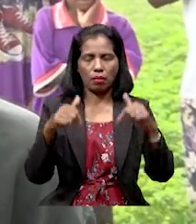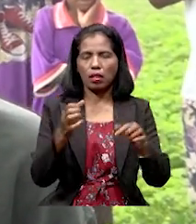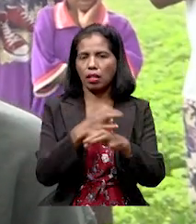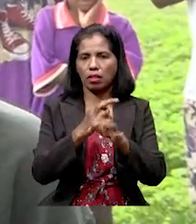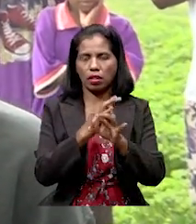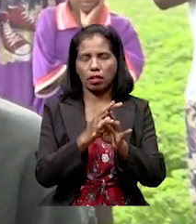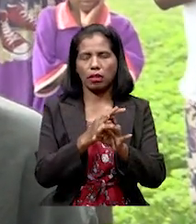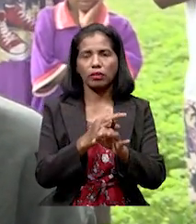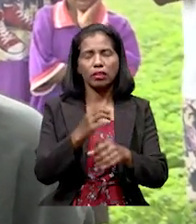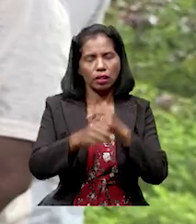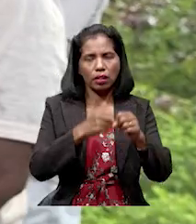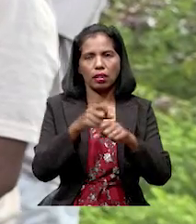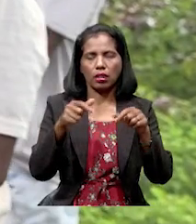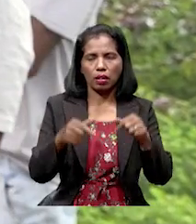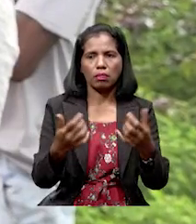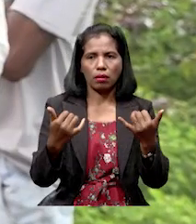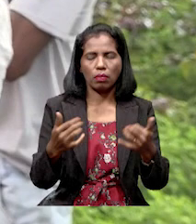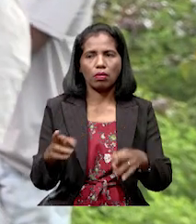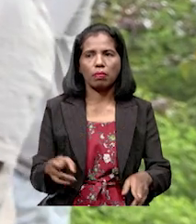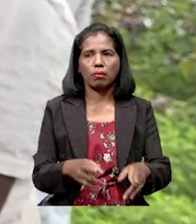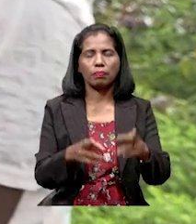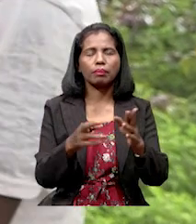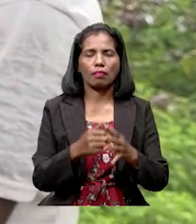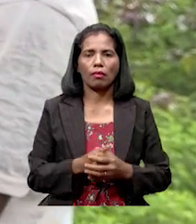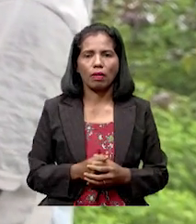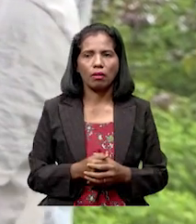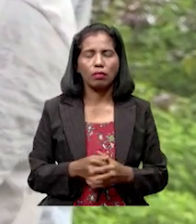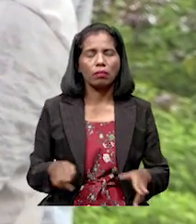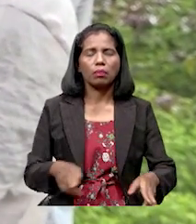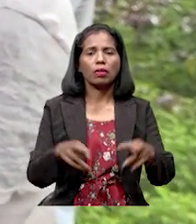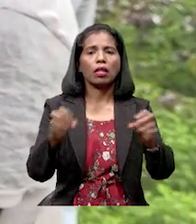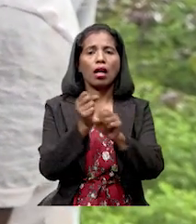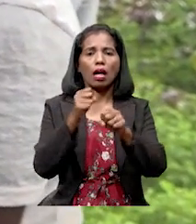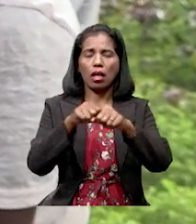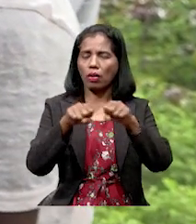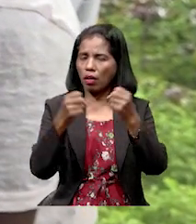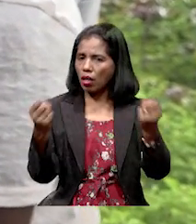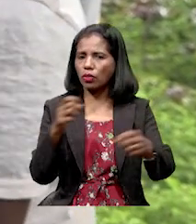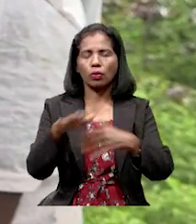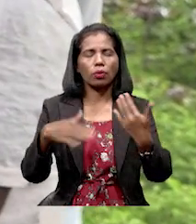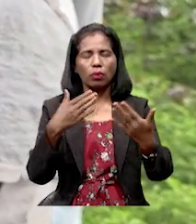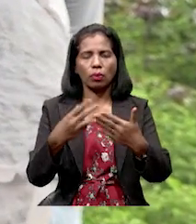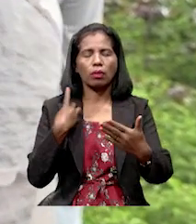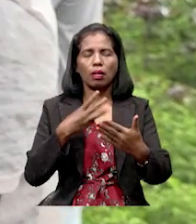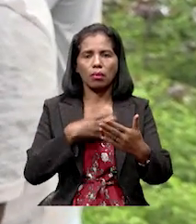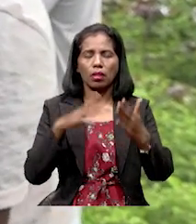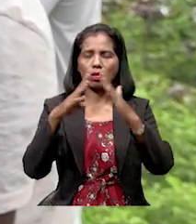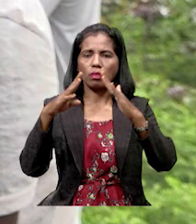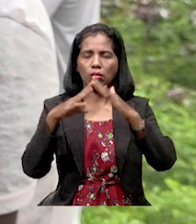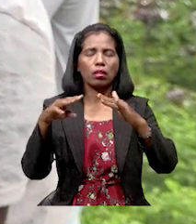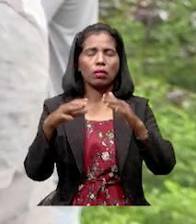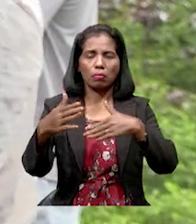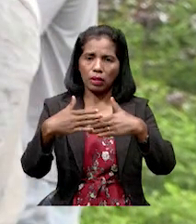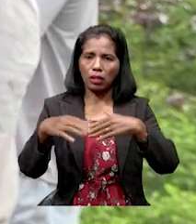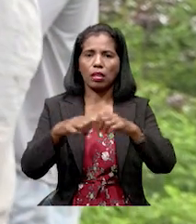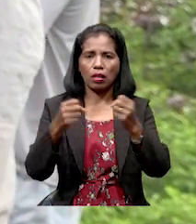makas wa amna kum jadi ne um. Mota istraga ne sa natar otos no basic ya ami komunidad ni elafati o ane